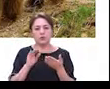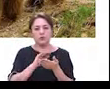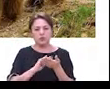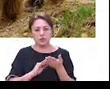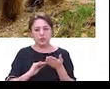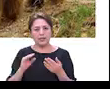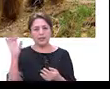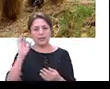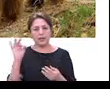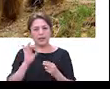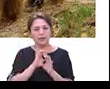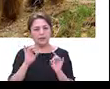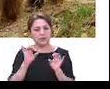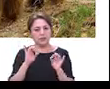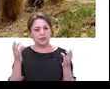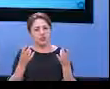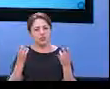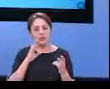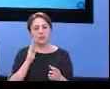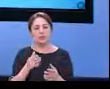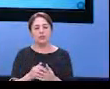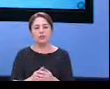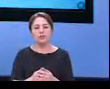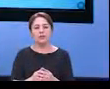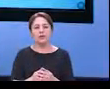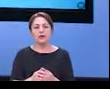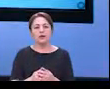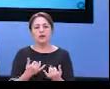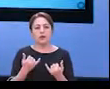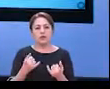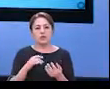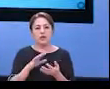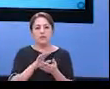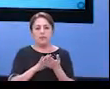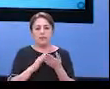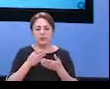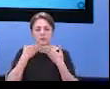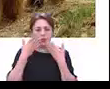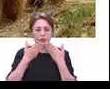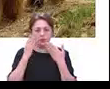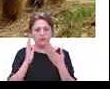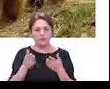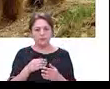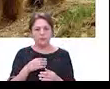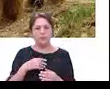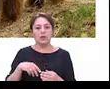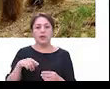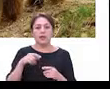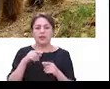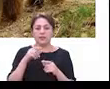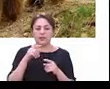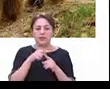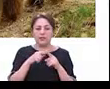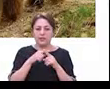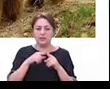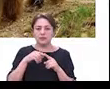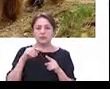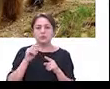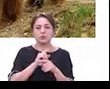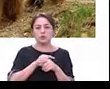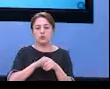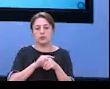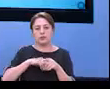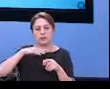haqida gapirib bering deyilgan. Keling, matnni o'qib olamiz. Yarim soatlardan